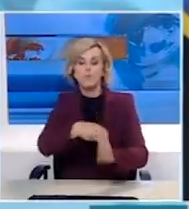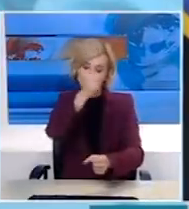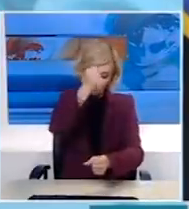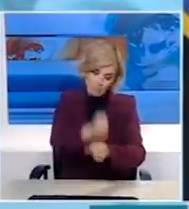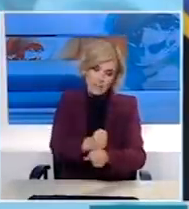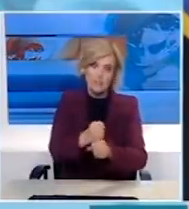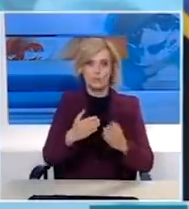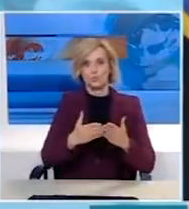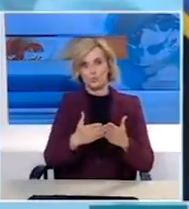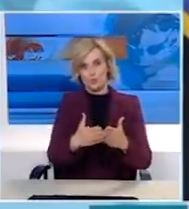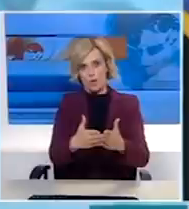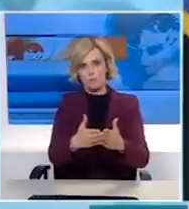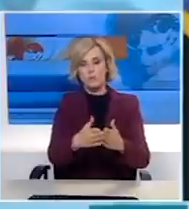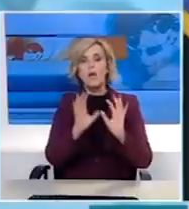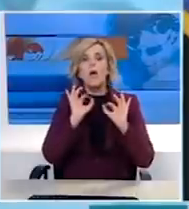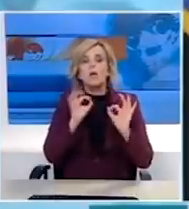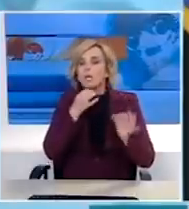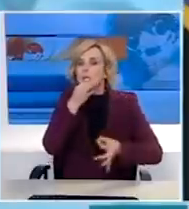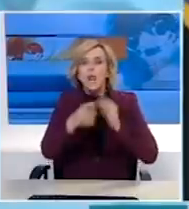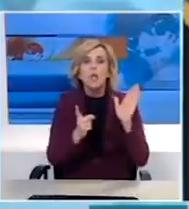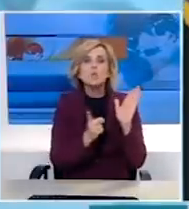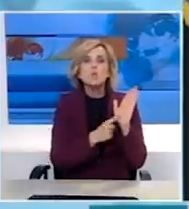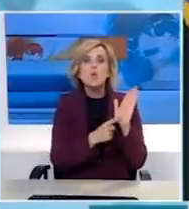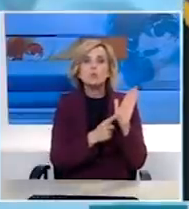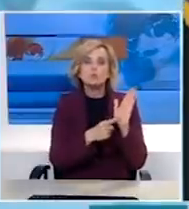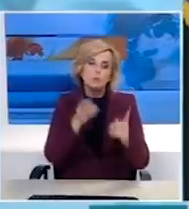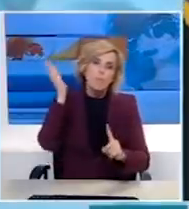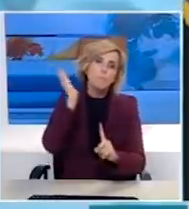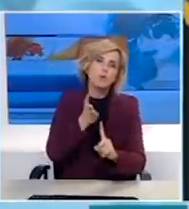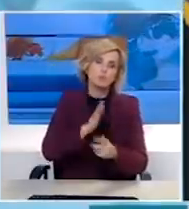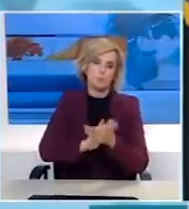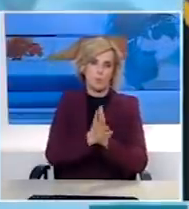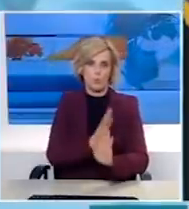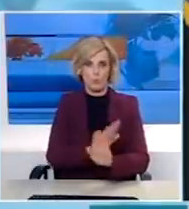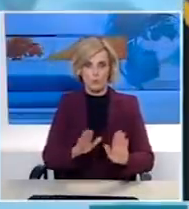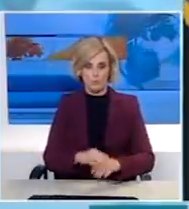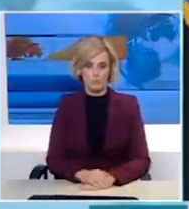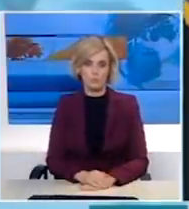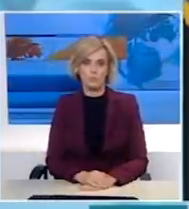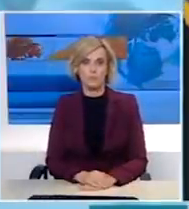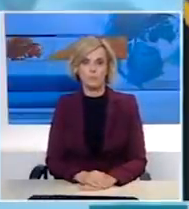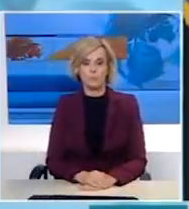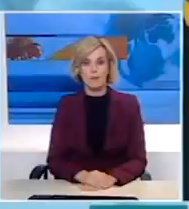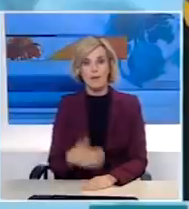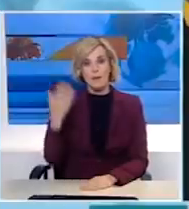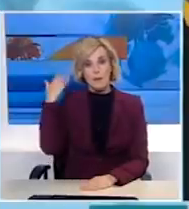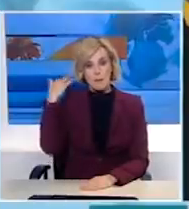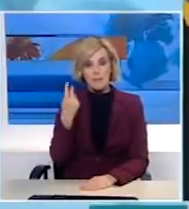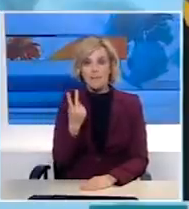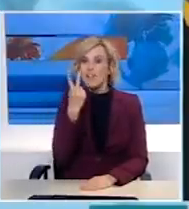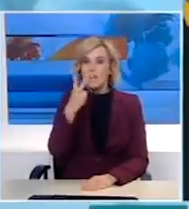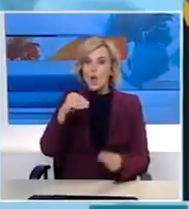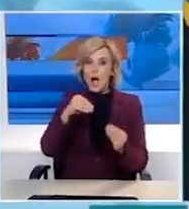του πληρώματος οι εκ νόμου προβλεπόμενες ποινικές αλλά και διοικητικές κυρώσεις. Την 5η 2 Τετάρτου, λόγω των